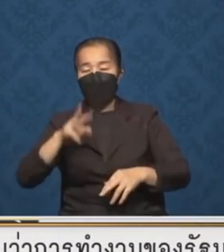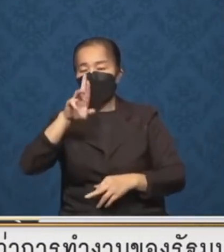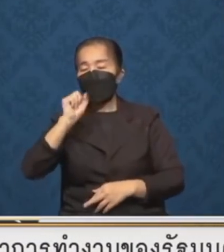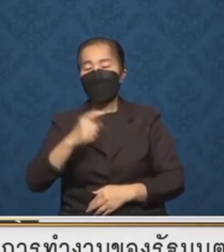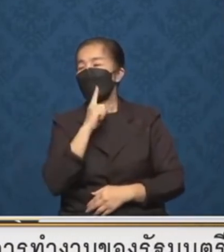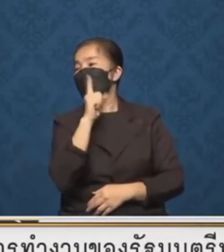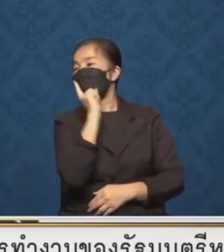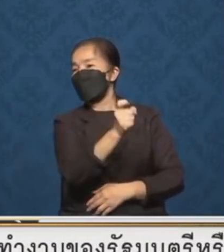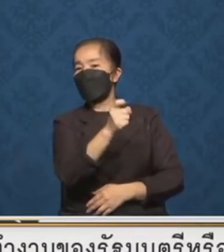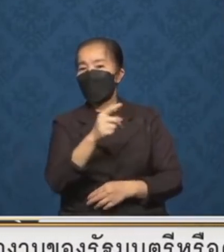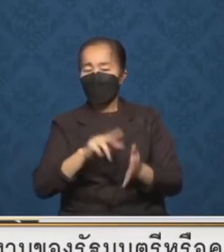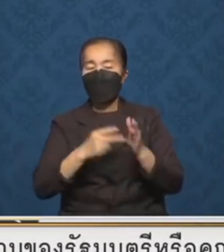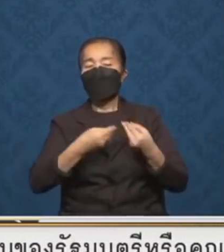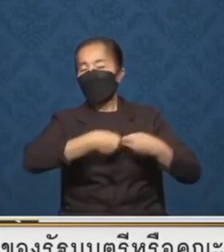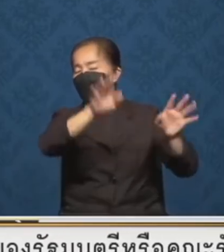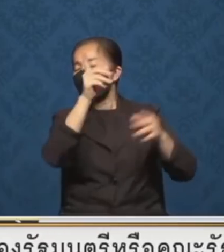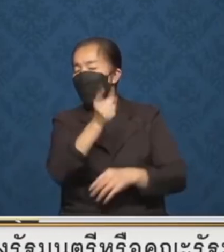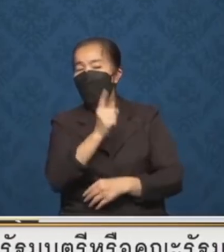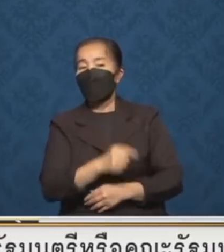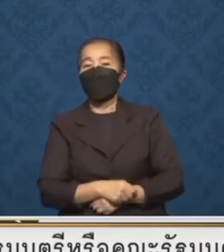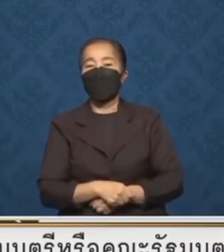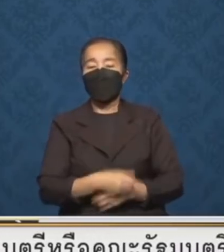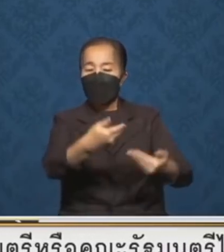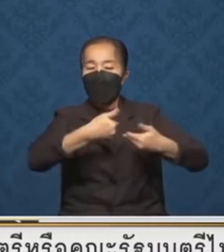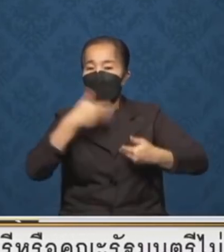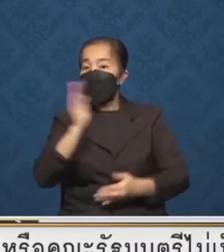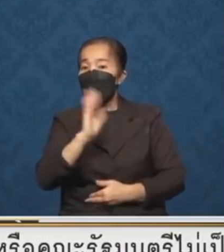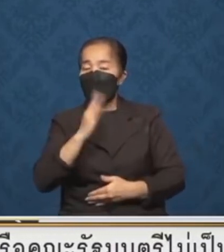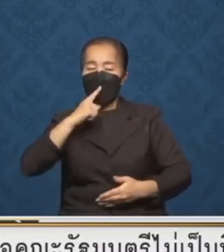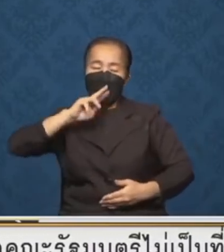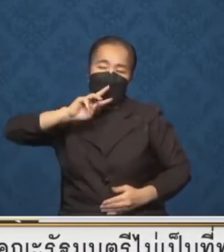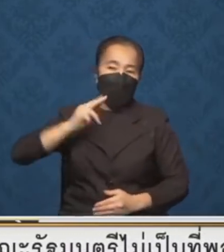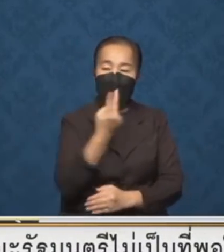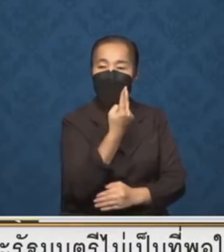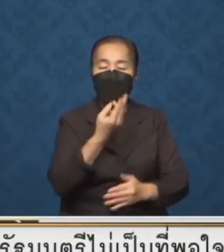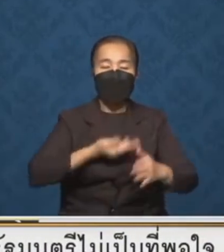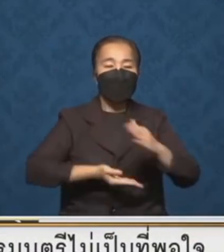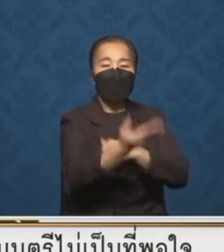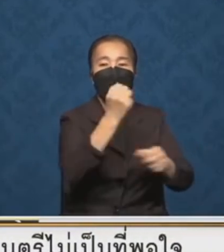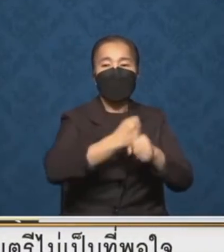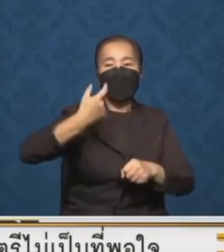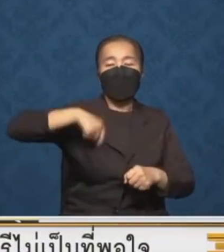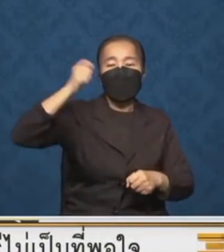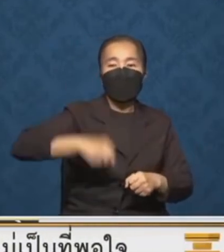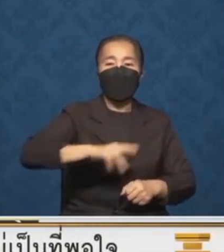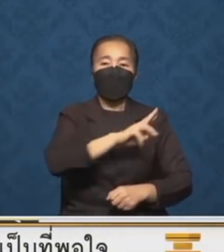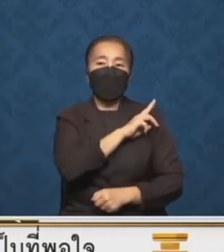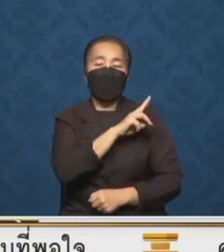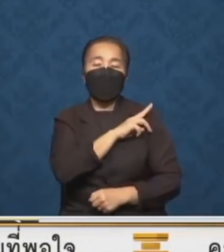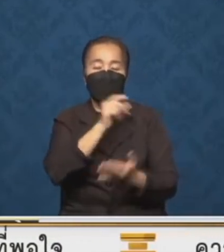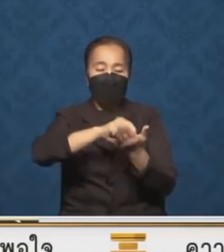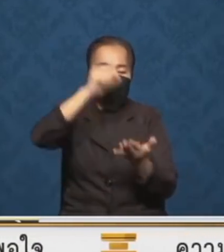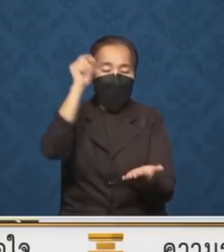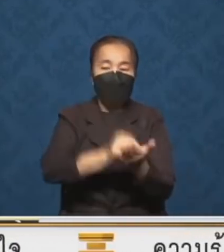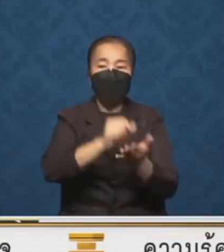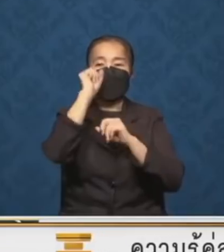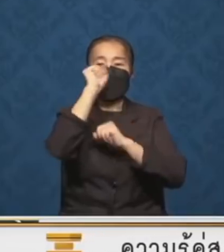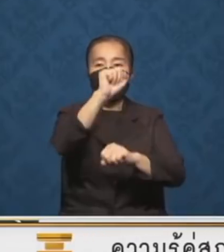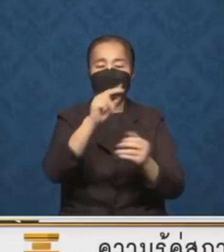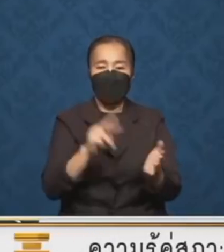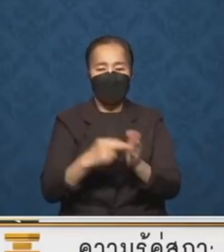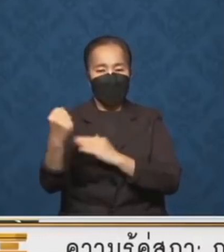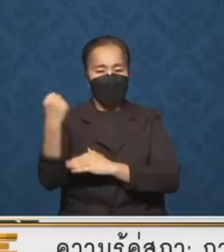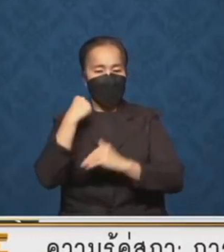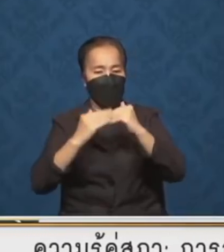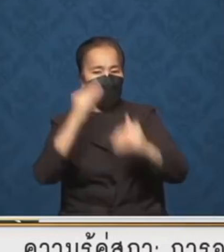งนอกสภาจนต้องถอนกลับไปแน่นอนเลยบิดเบือนกฎหมายออกประกาศมาลักลับใช้อำนาจตัวเองจนเกินขอบเขตของ